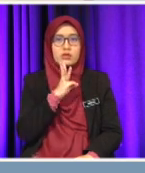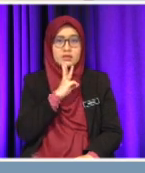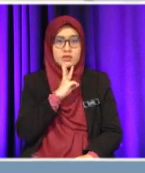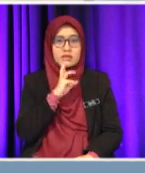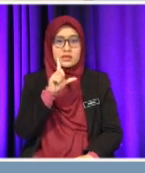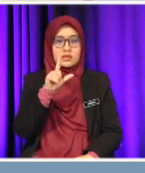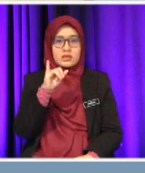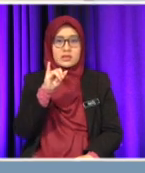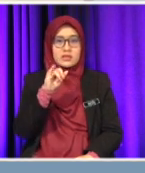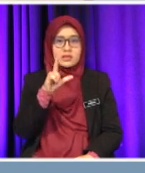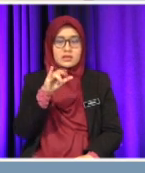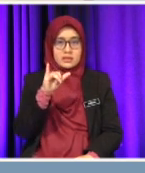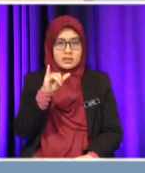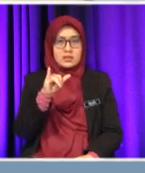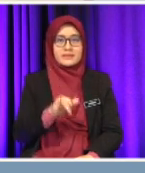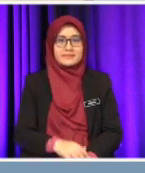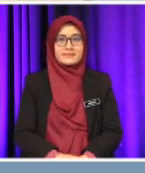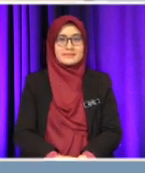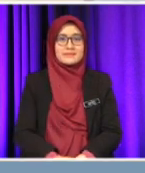teratai dan ini